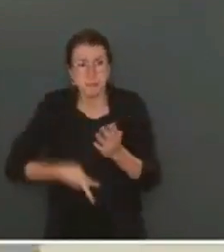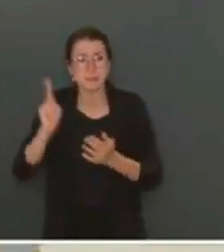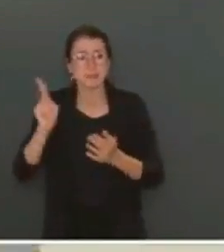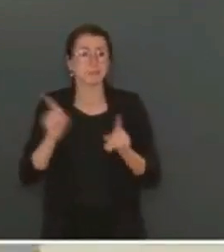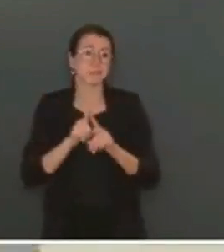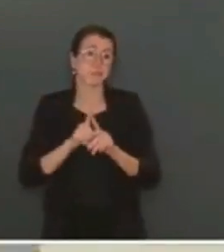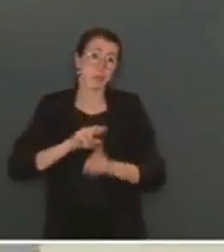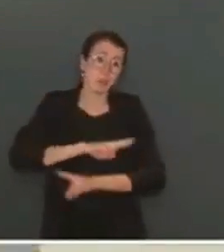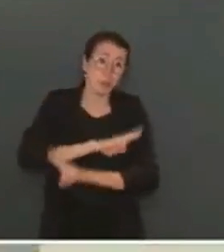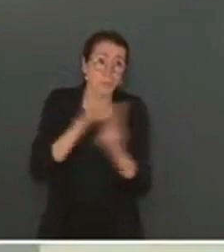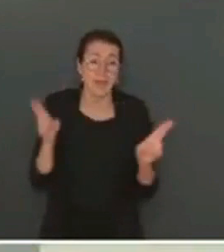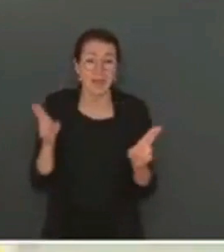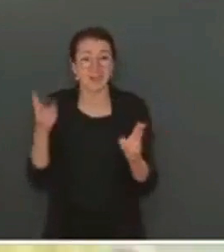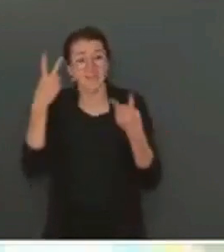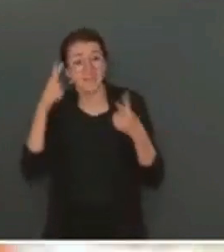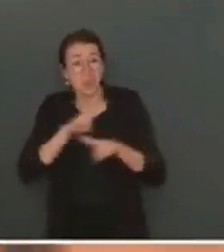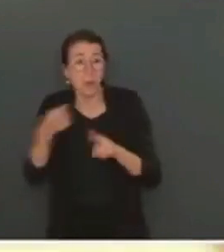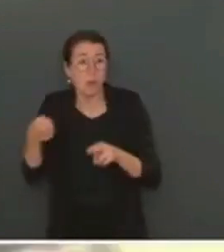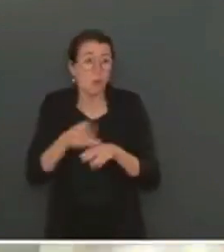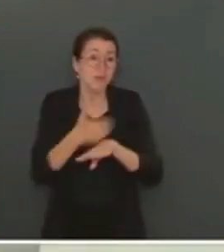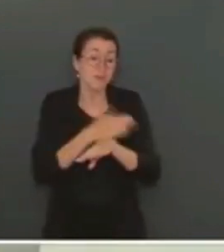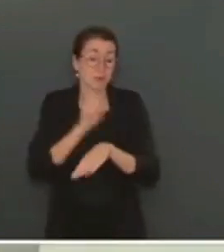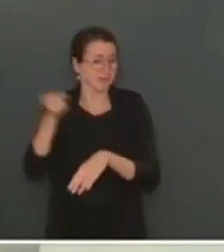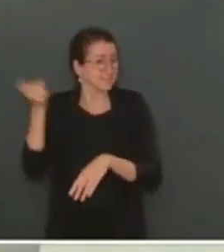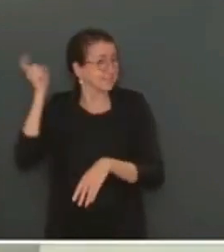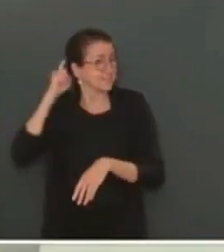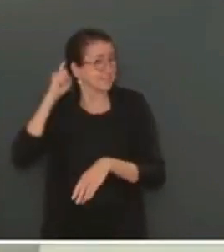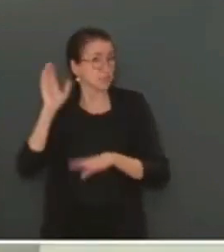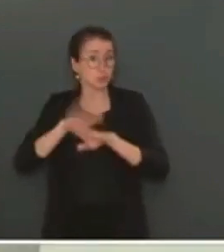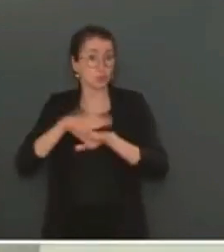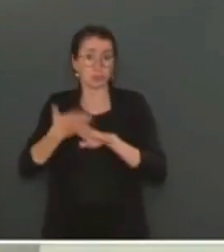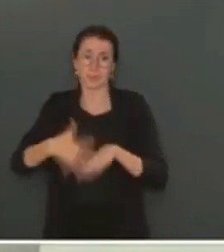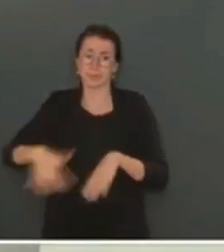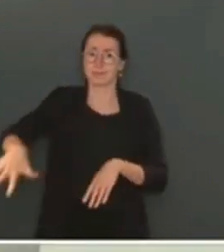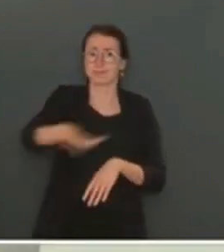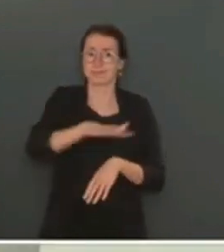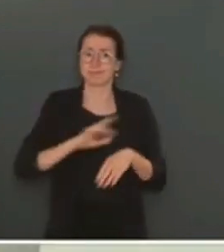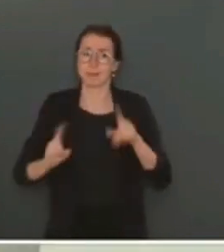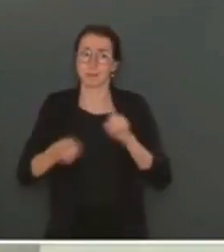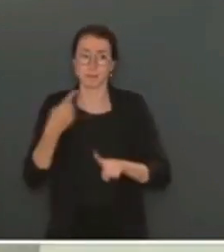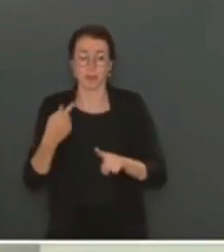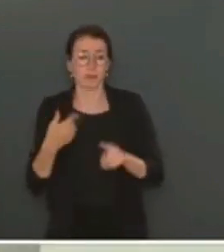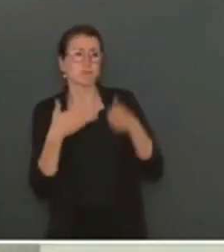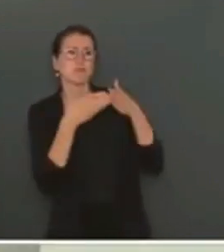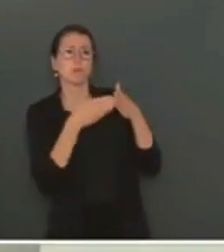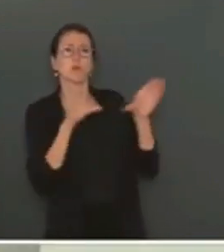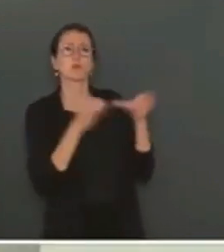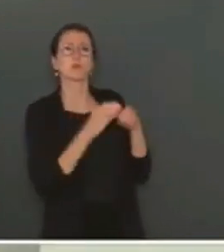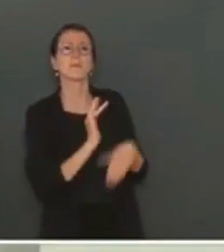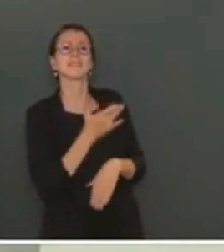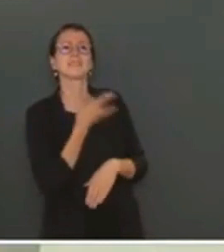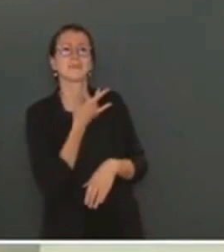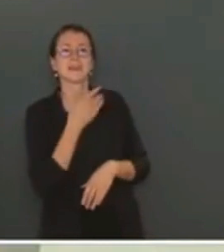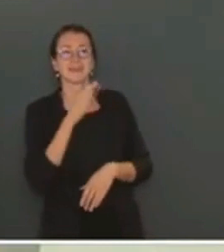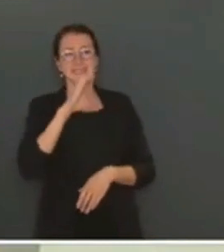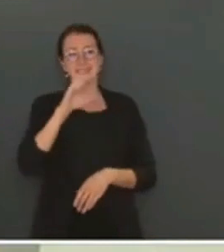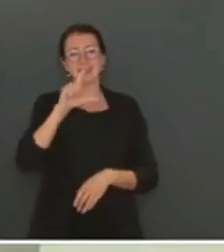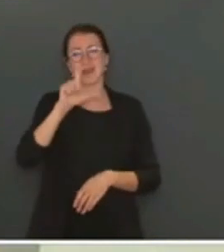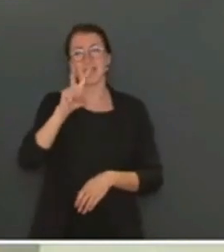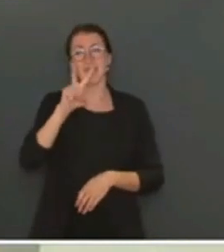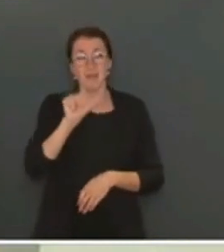'entre nous. Nous demandons donc aux experts de Céléval, avec l'appui d'autres spécialistes, comme par exemple des psychologues,